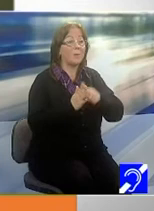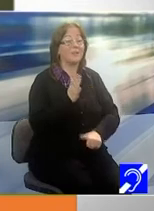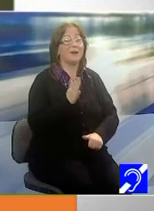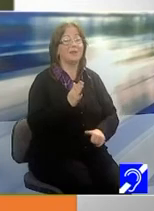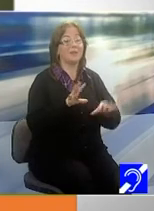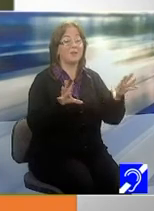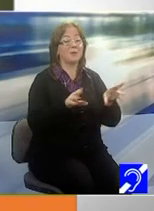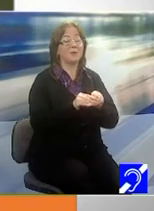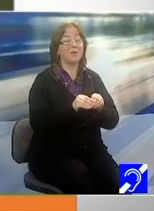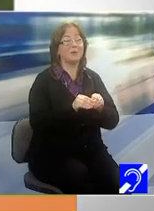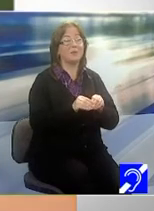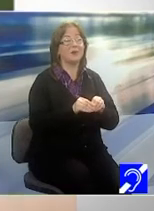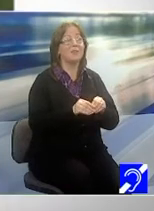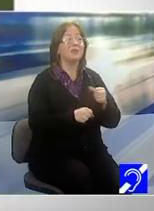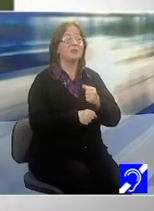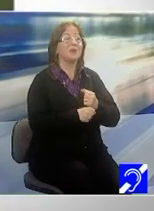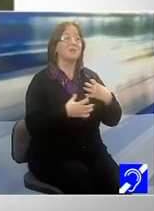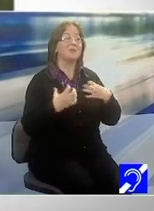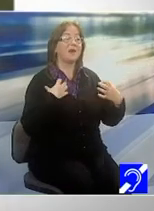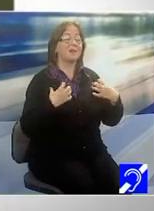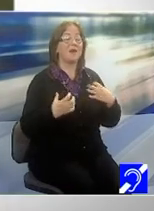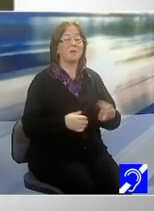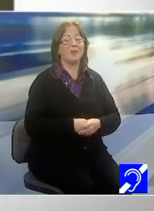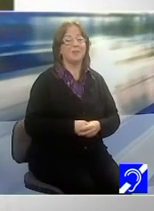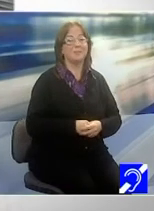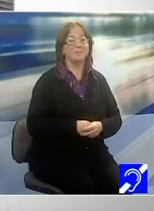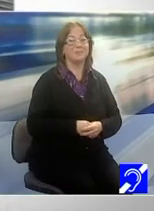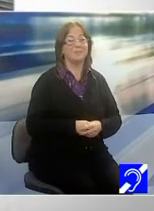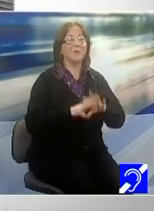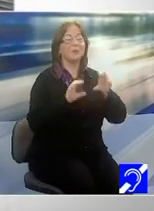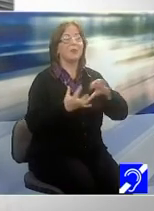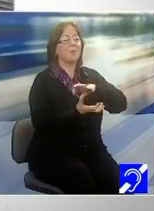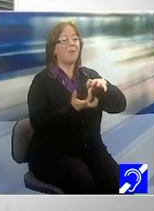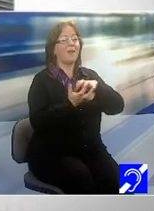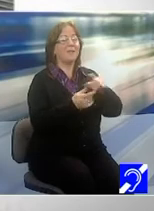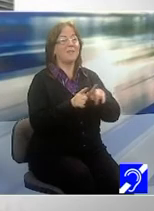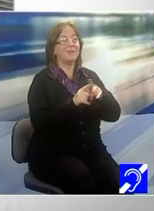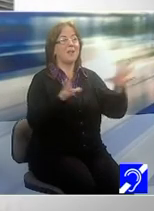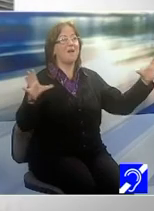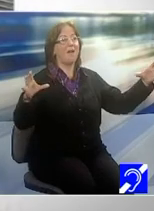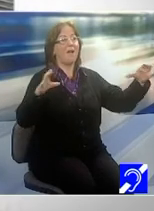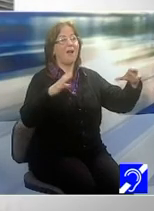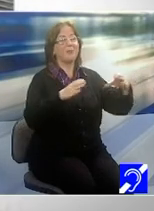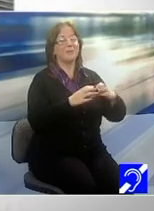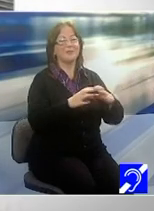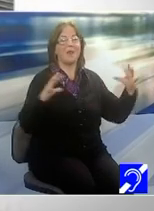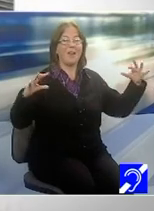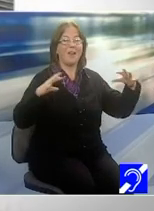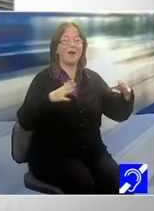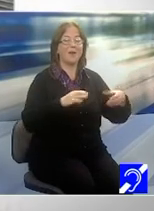să facem acest cum spectacol. Cum a zis Sina, s-au aliniat planetele, stelele. Stelele au reușit,